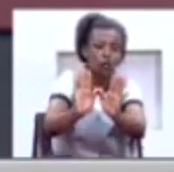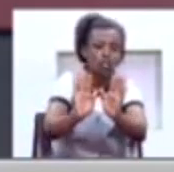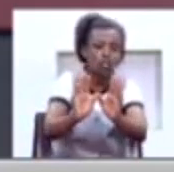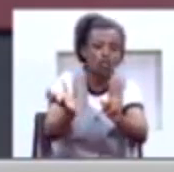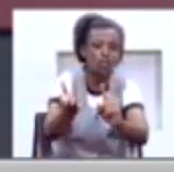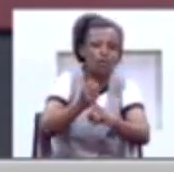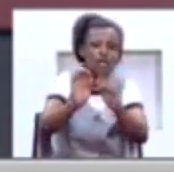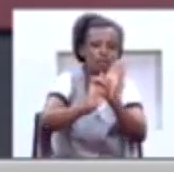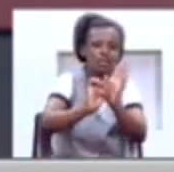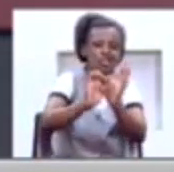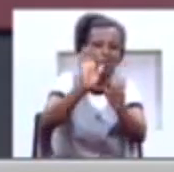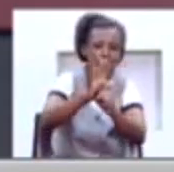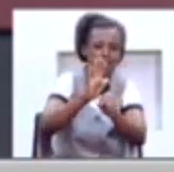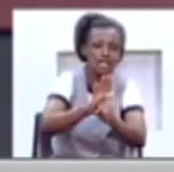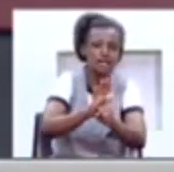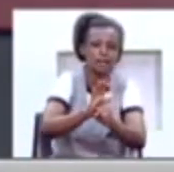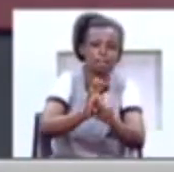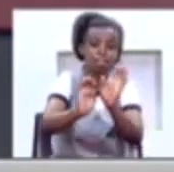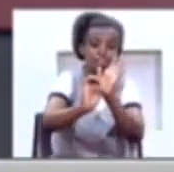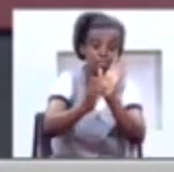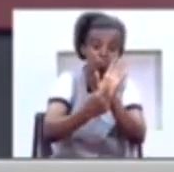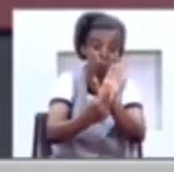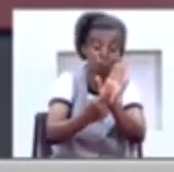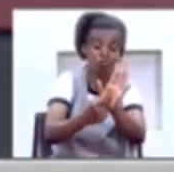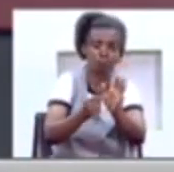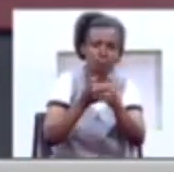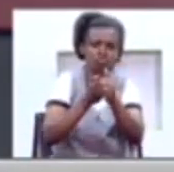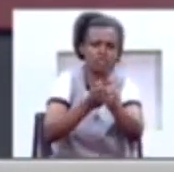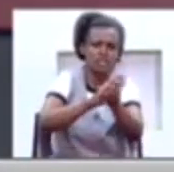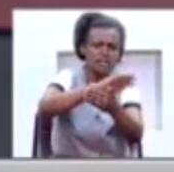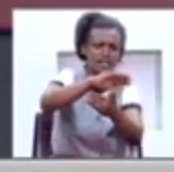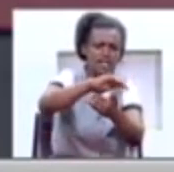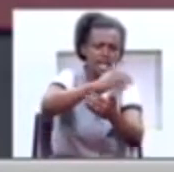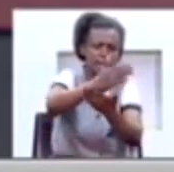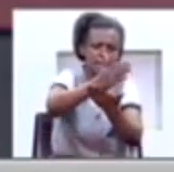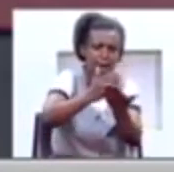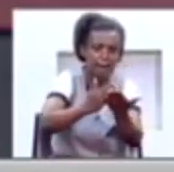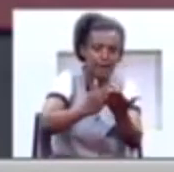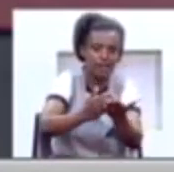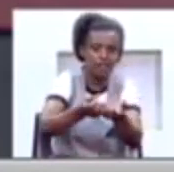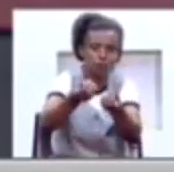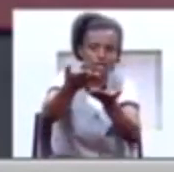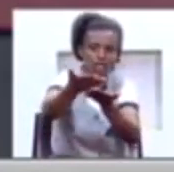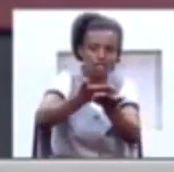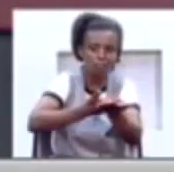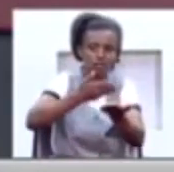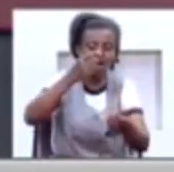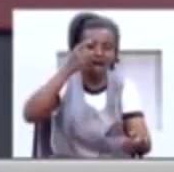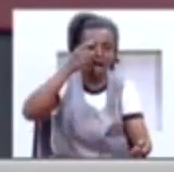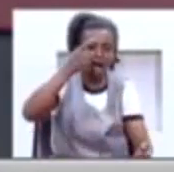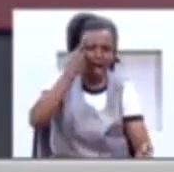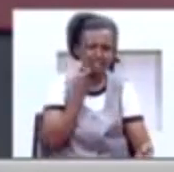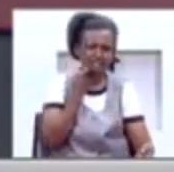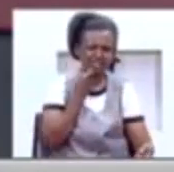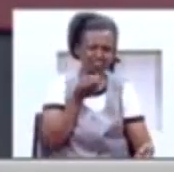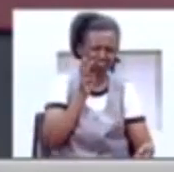kuboneka ibimenyetso byinshi byerekana ko baburugumesiri bamwe batanga icyo cyemezo batabanje kwibaza kugira